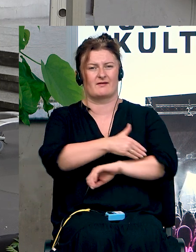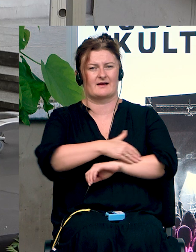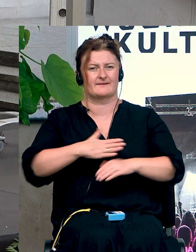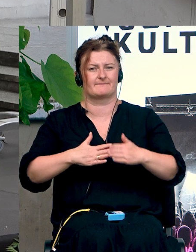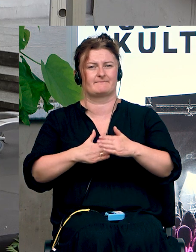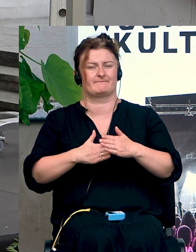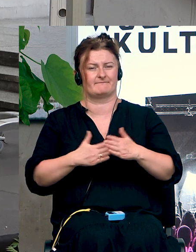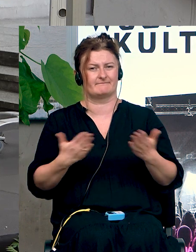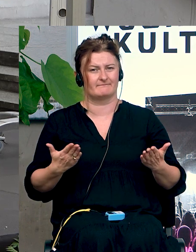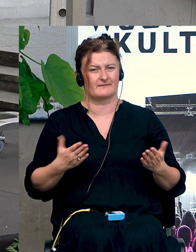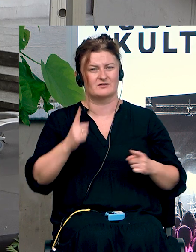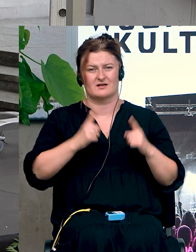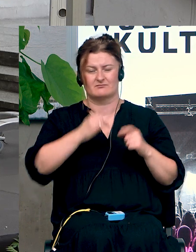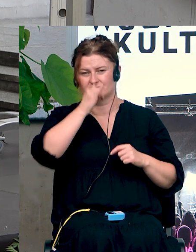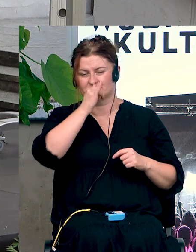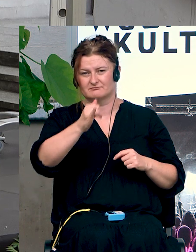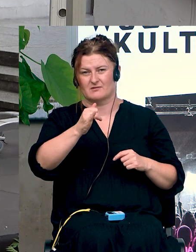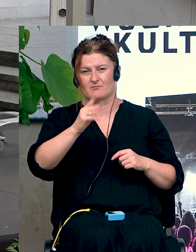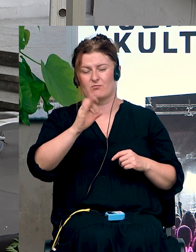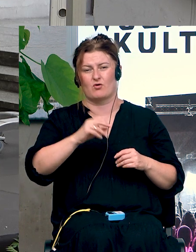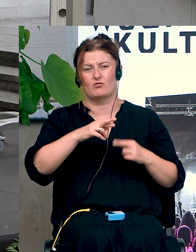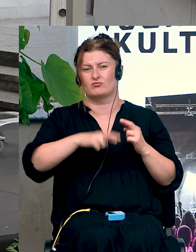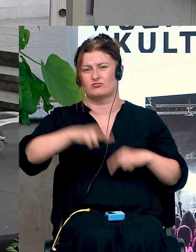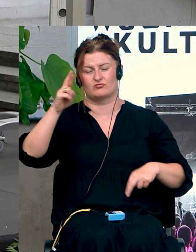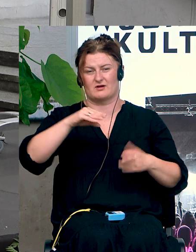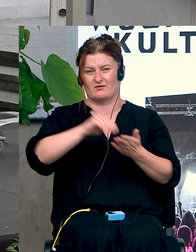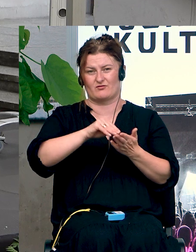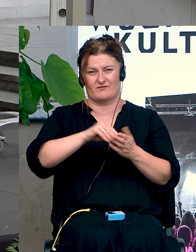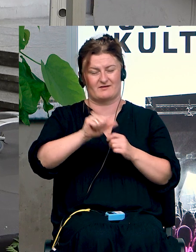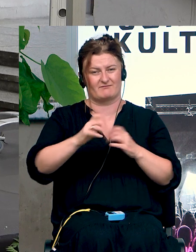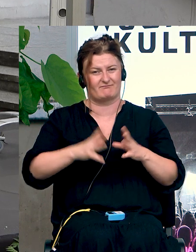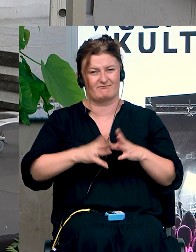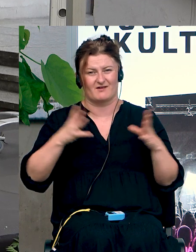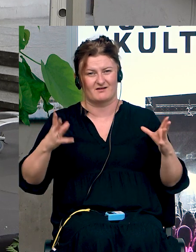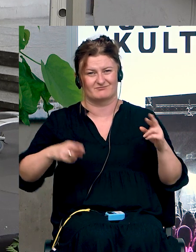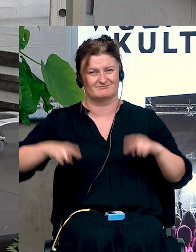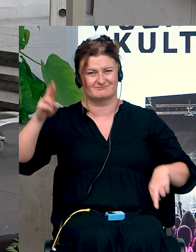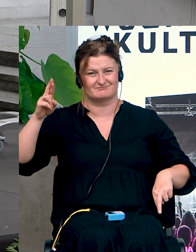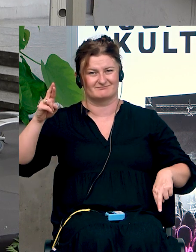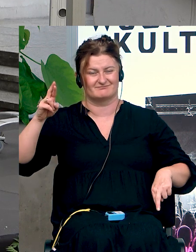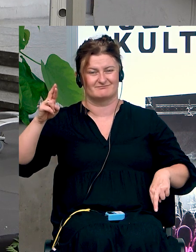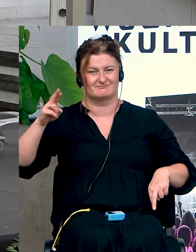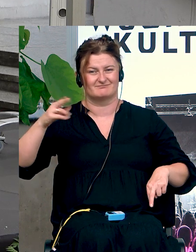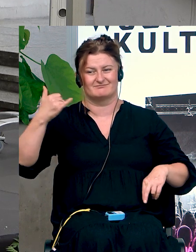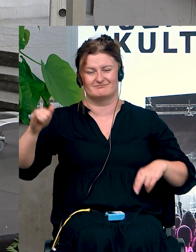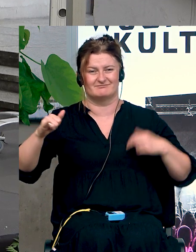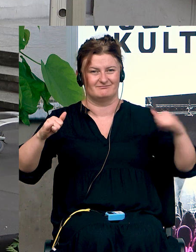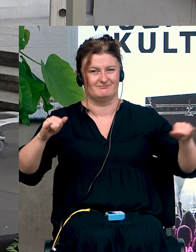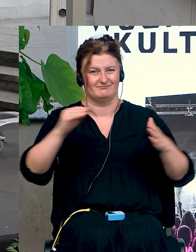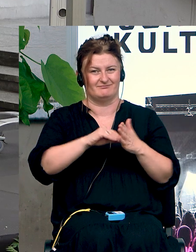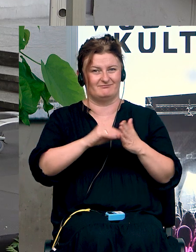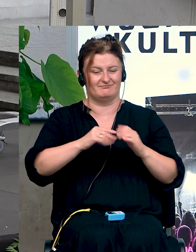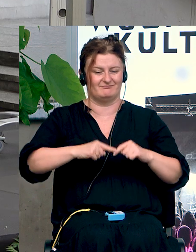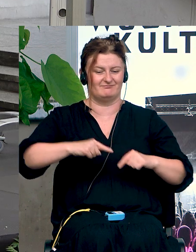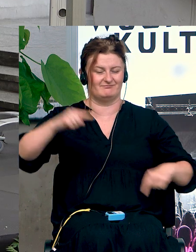що різниця досвідів дуже велика. І ця прірва буде рости, знаю, також треба щось робити. Проте,